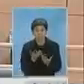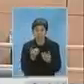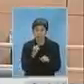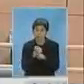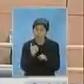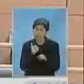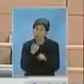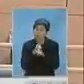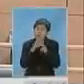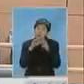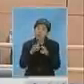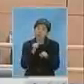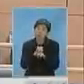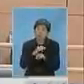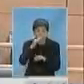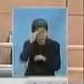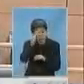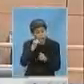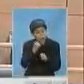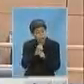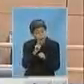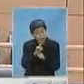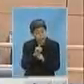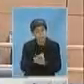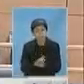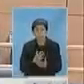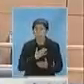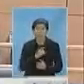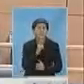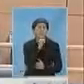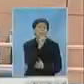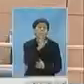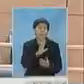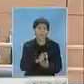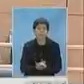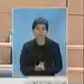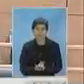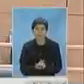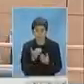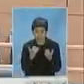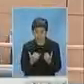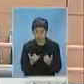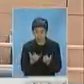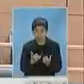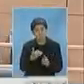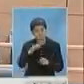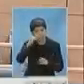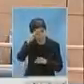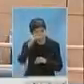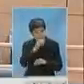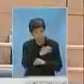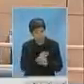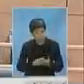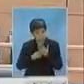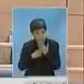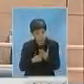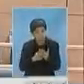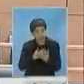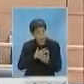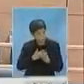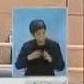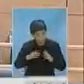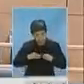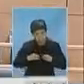จะมีการบ้านอย่างไรกับพลเอกสนธิเนี่ยผมไม่ว่าล่ะครับแต่วันนี้สิ่งที่พลเอกสนธิเสนอเนี่ยผม